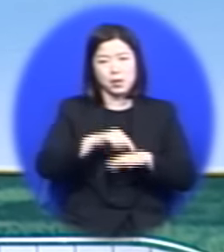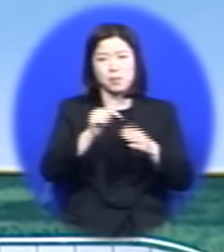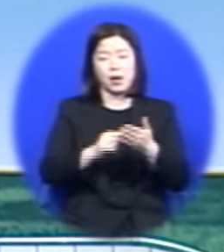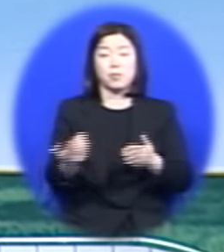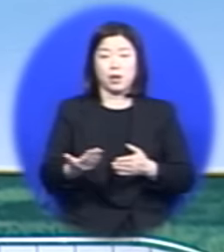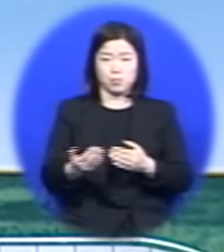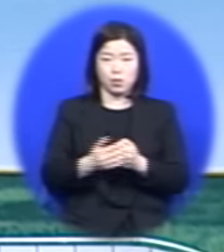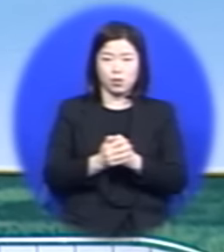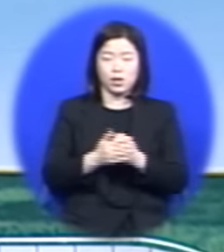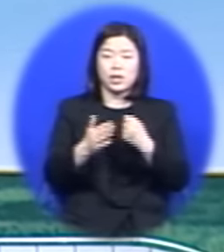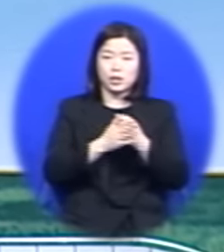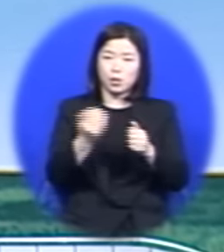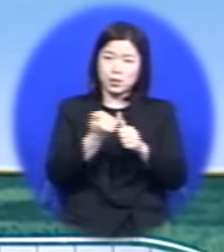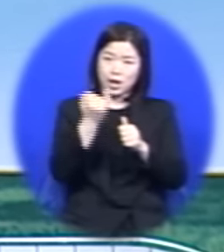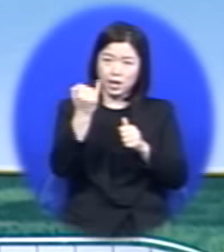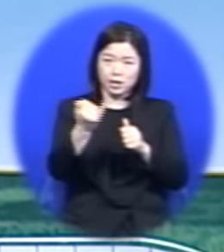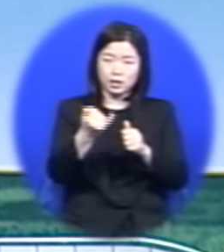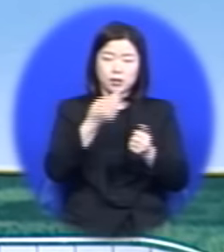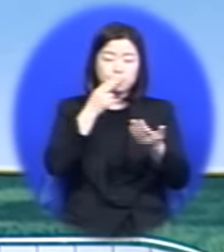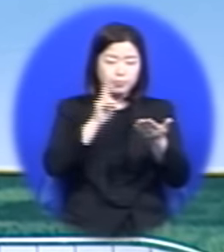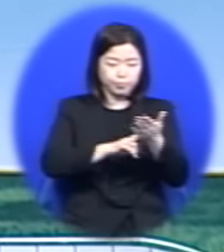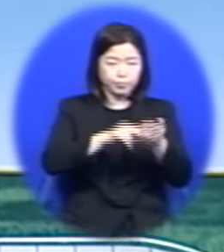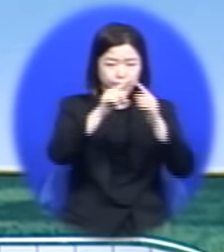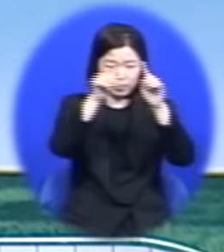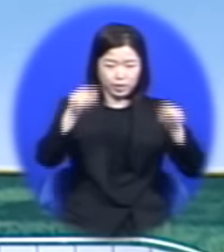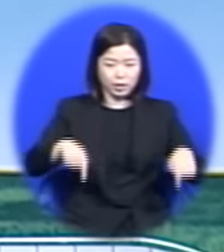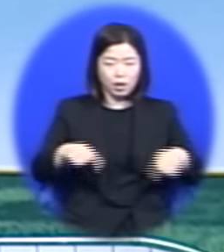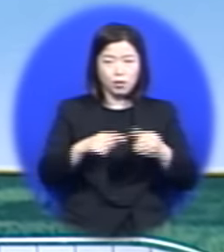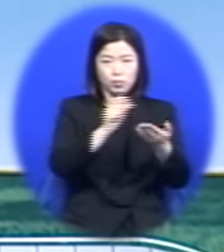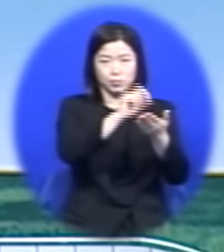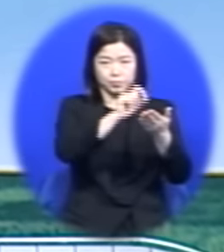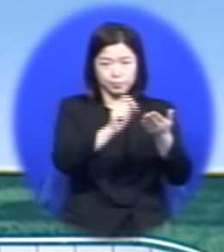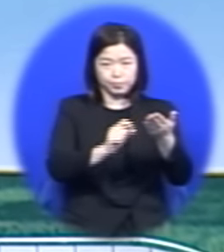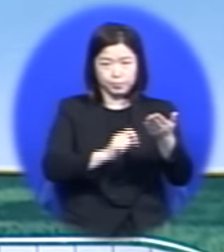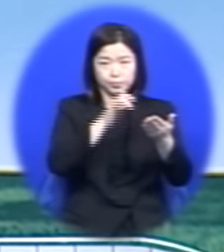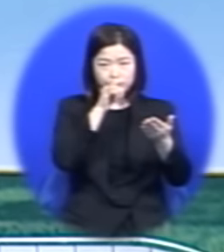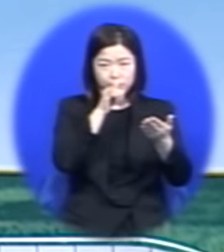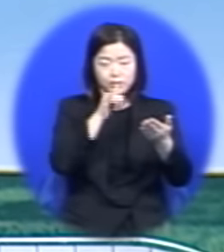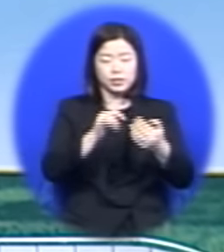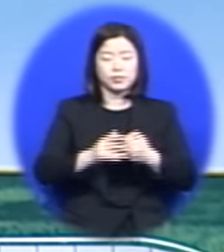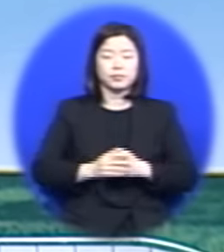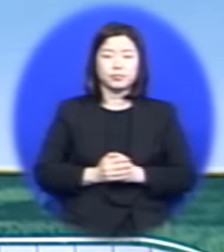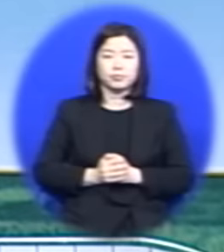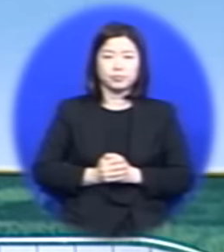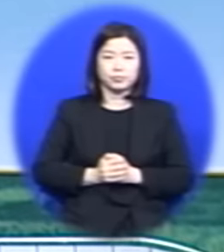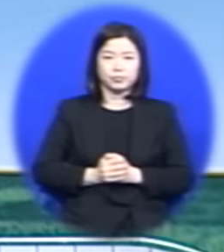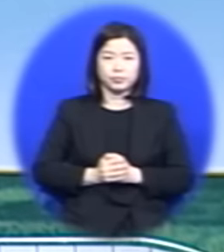아내가 편지지를 꺼내서 편지를 썼습니다.